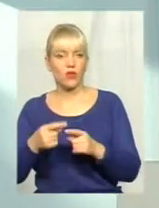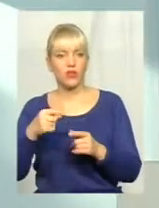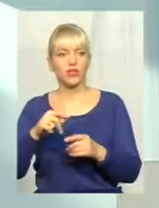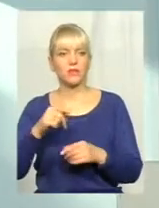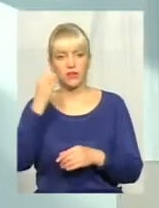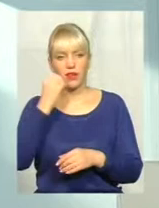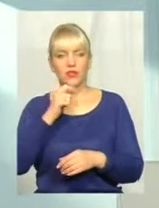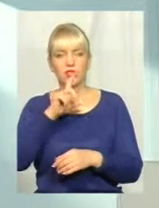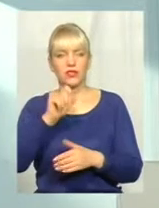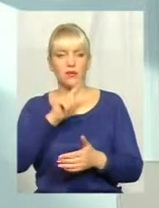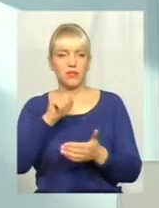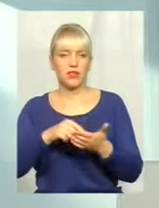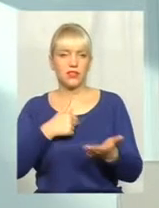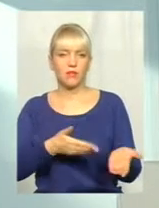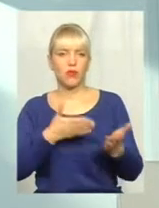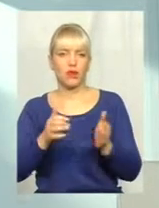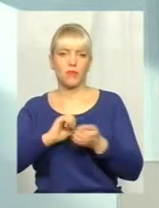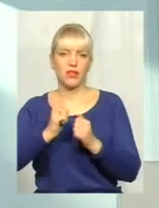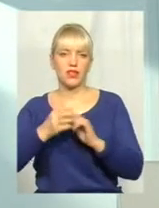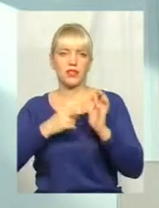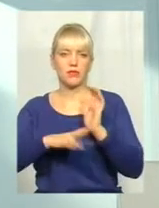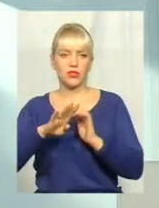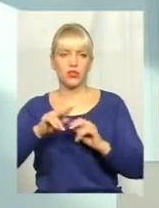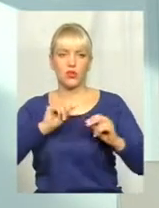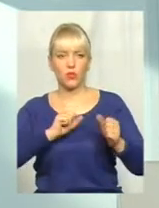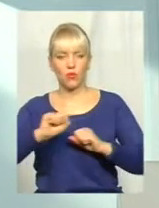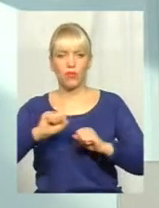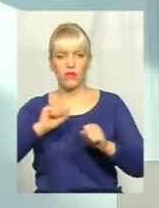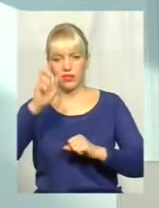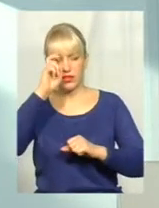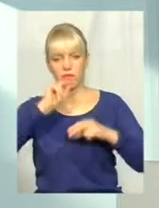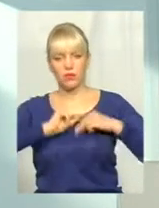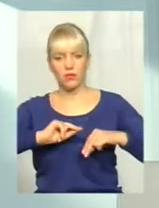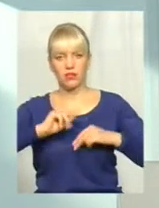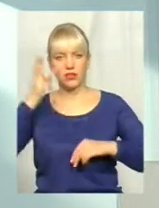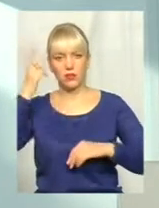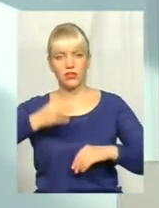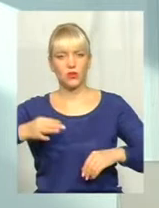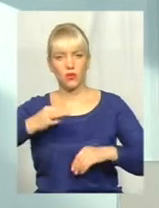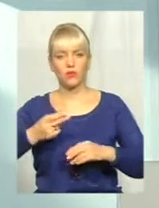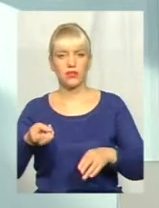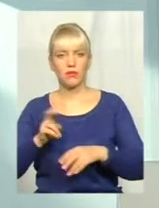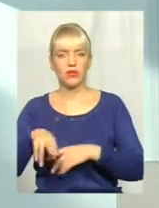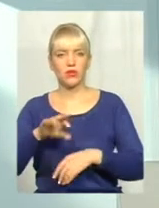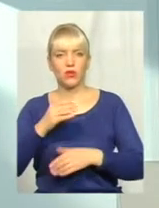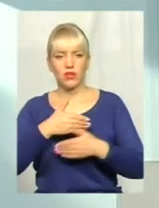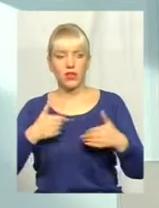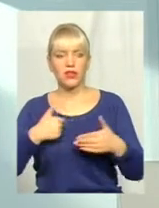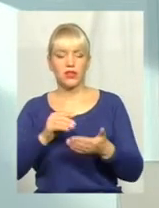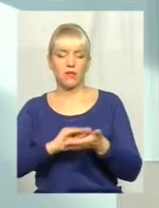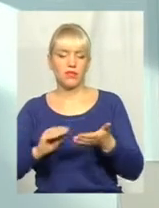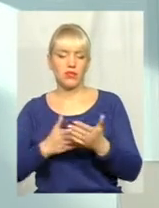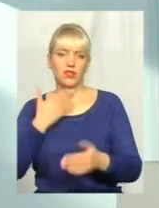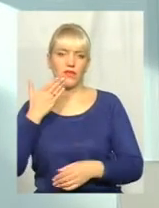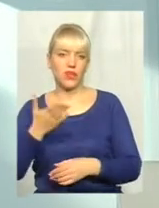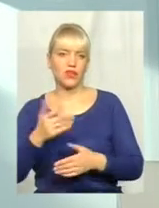вас запрошую на Кам'янецьку 74, управління Держпраці у Хмельницькій області. Будь ласка, прийдіть до нас, напишіть звернення. Ми